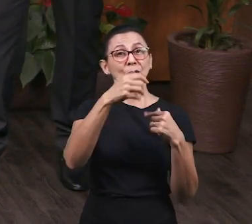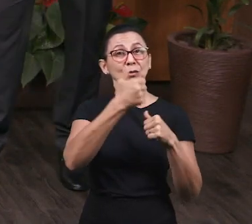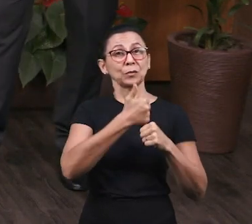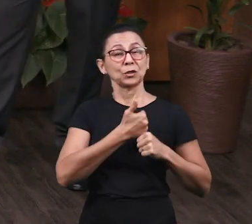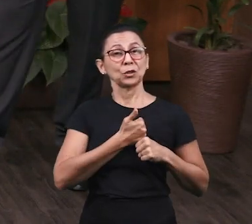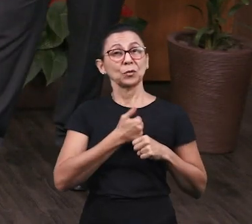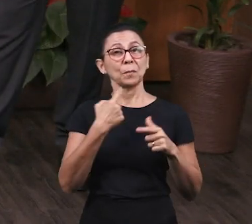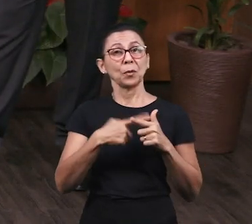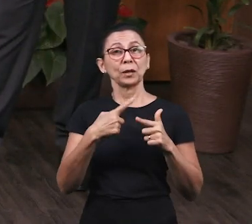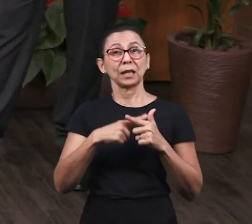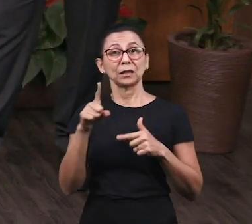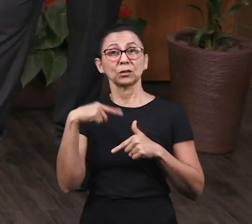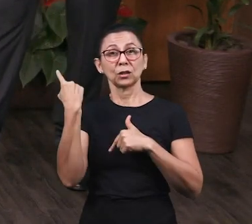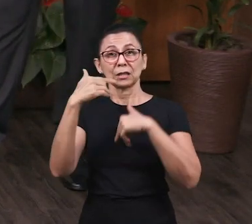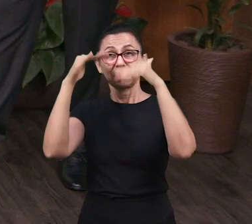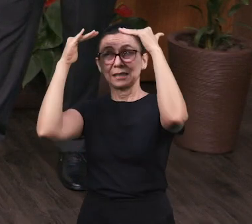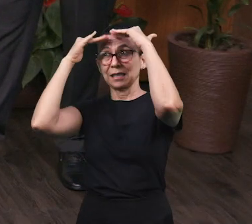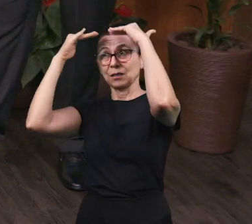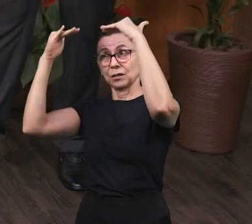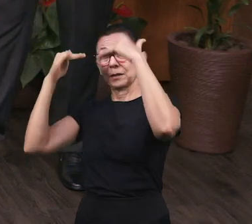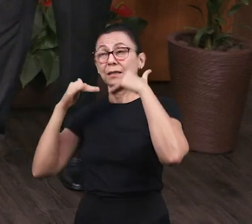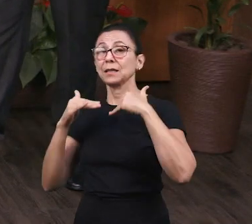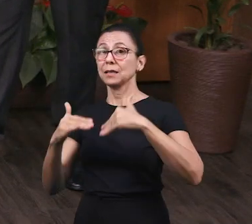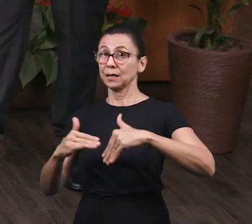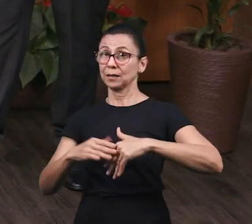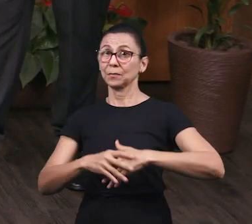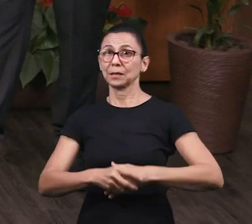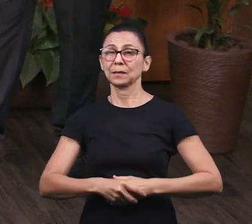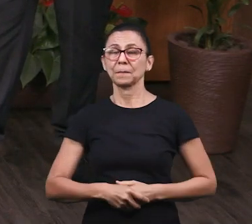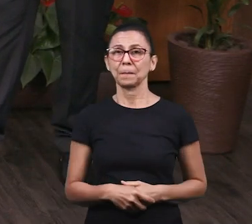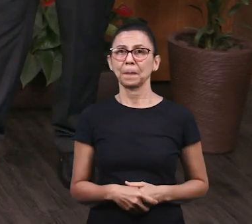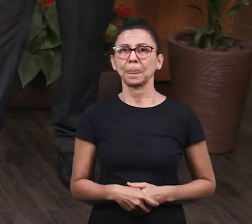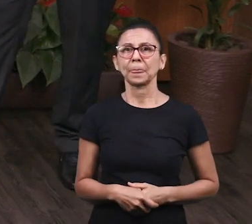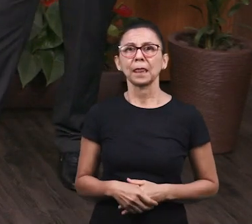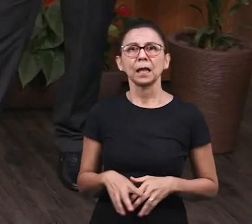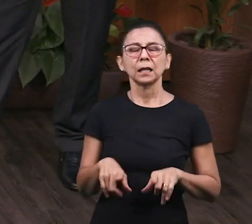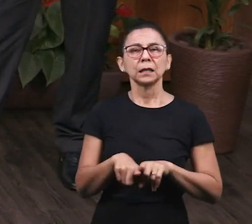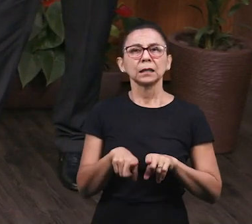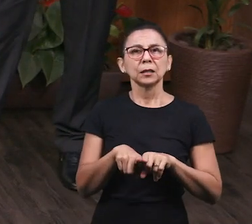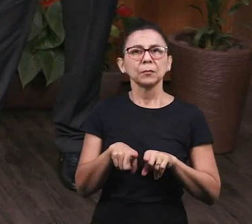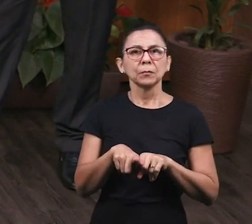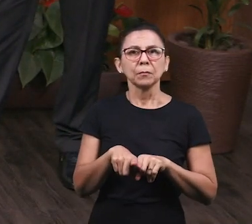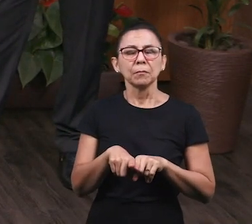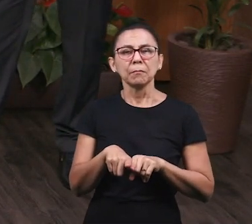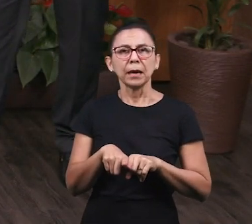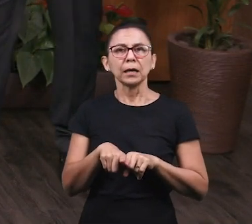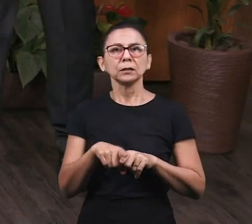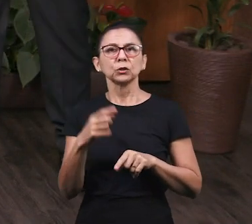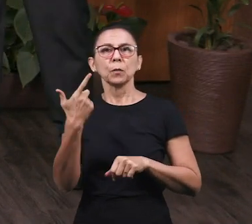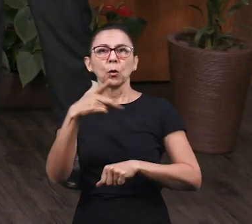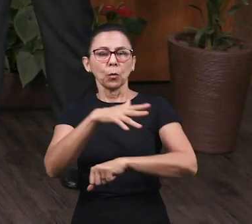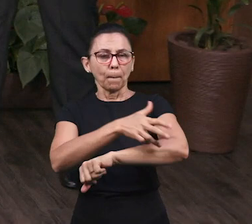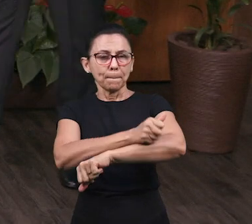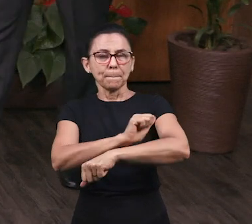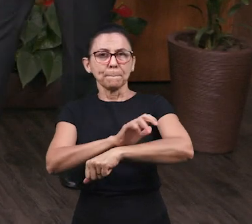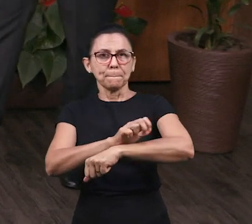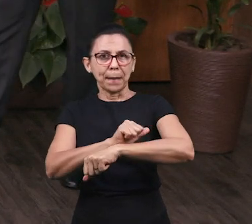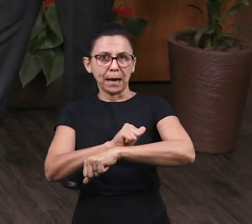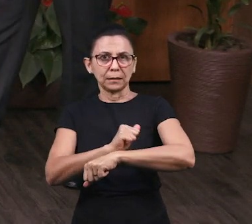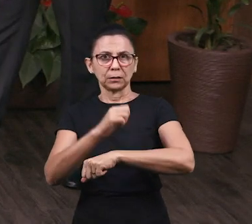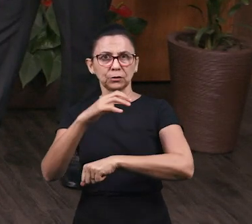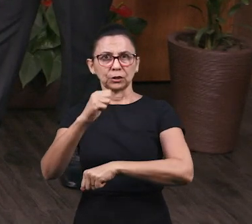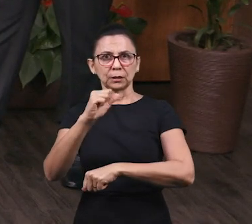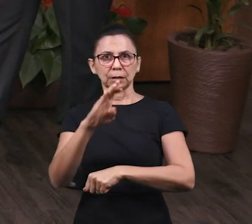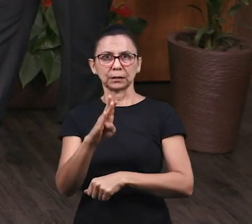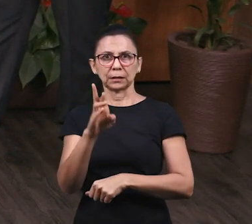aussi la couverture faite avec la peau de chèvre qui n'était pas vue, en rappelant